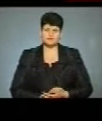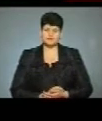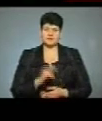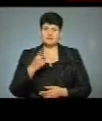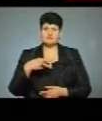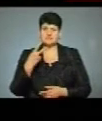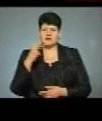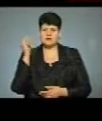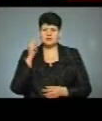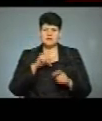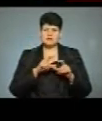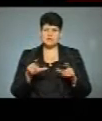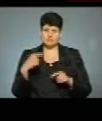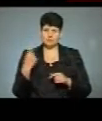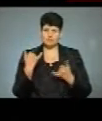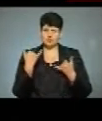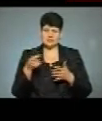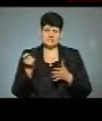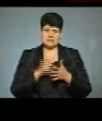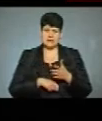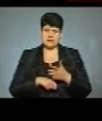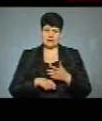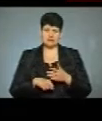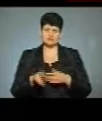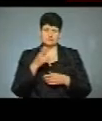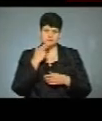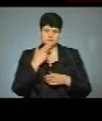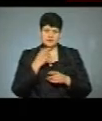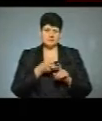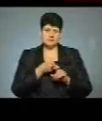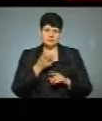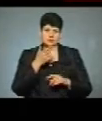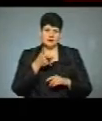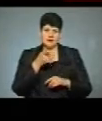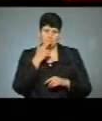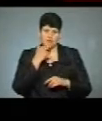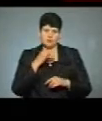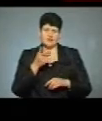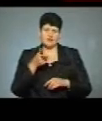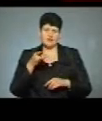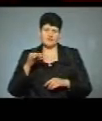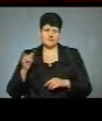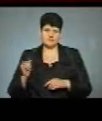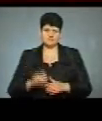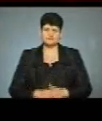22 навчальних заклади в області сьогодні закрили на карантин через грип та гострі респіраторно-вірусні інфекції.